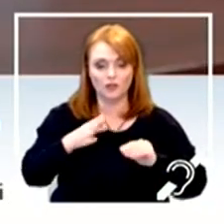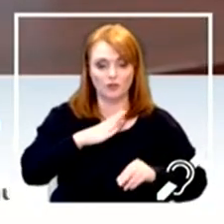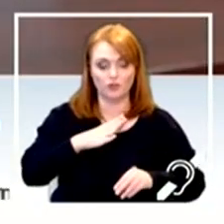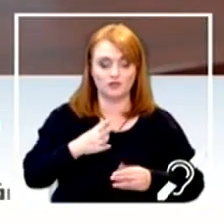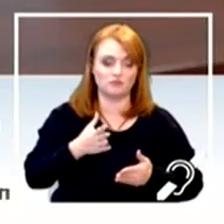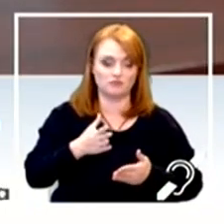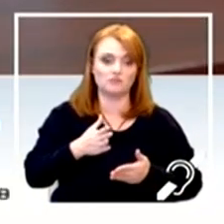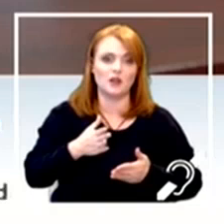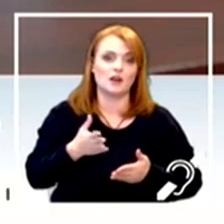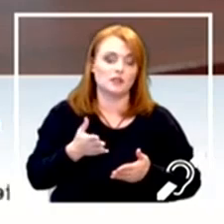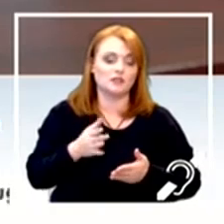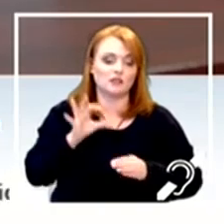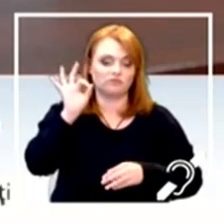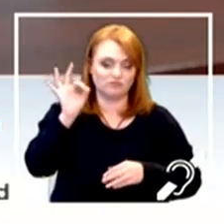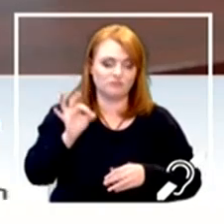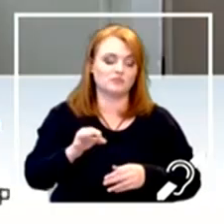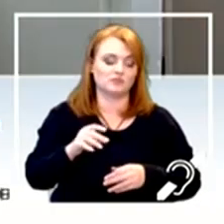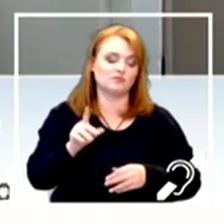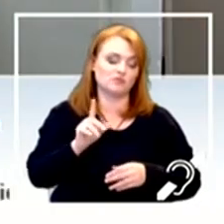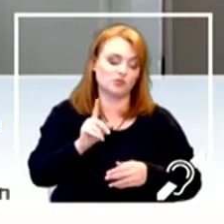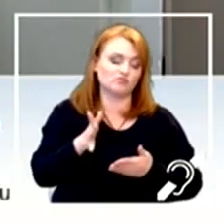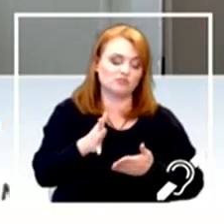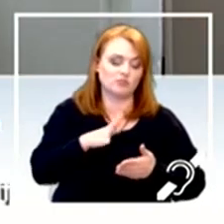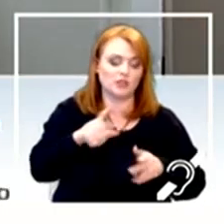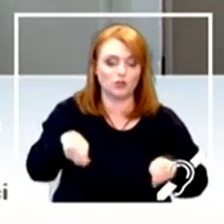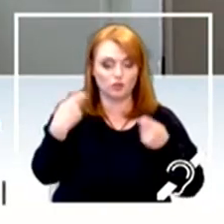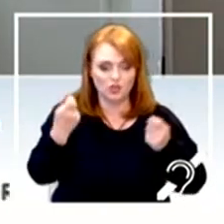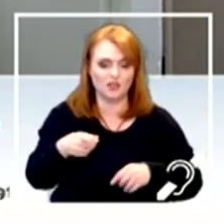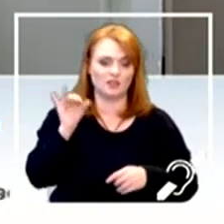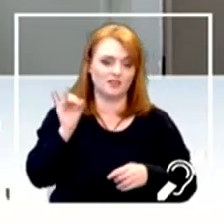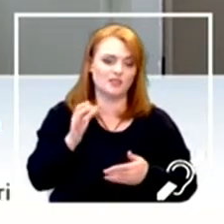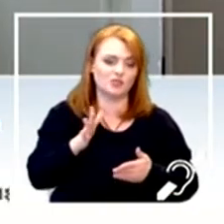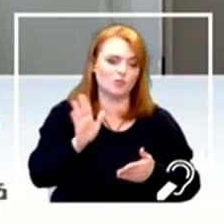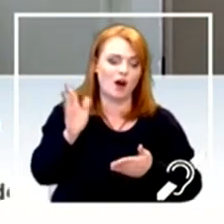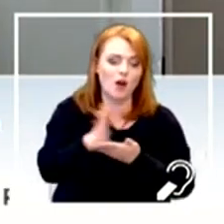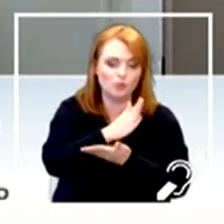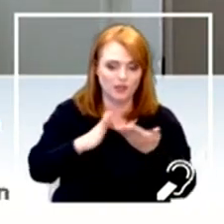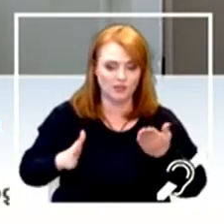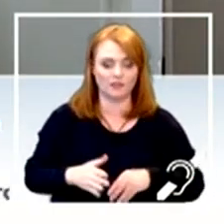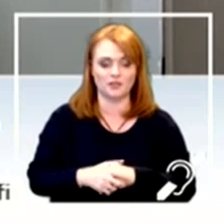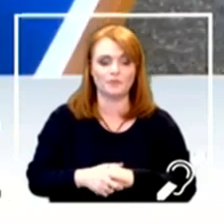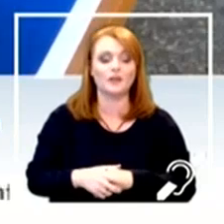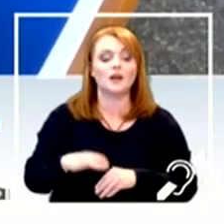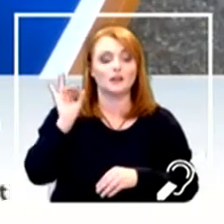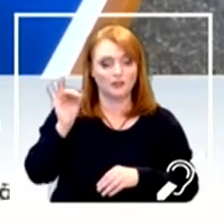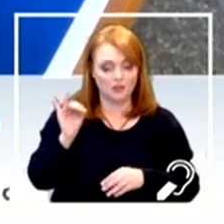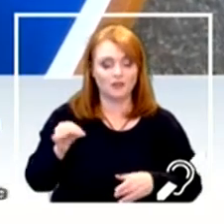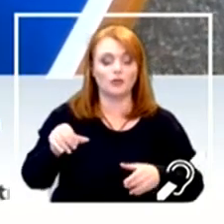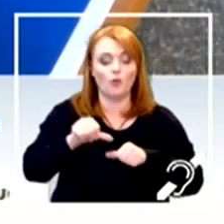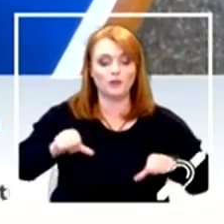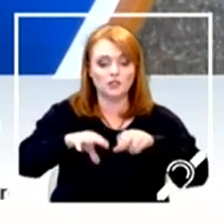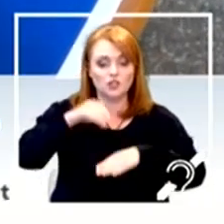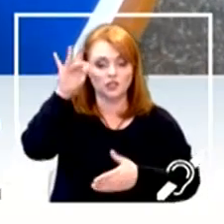loc încălcări ale legislației electorale, fapt ce a dus în opinia formațiunii la influențarea rezultatelor și atribuirea